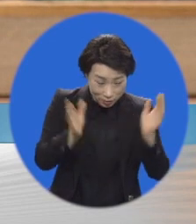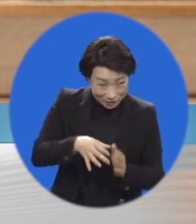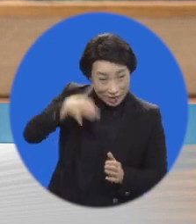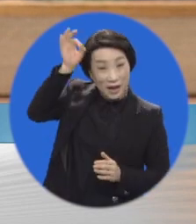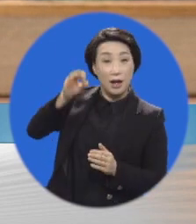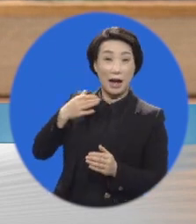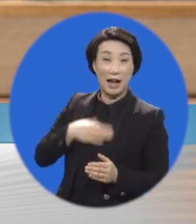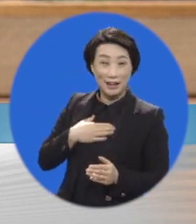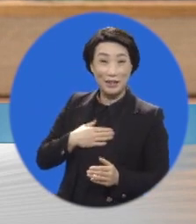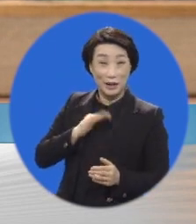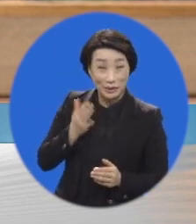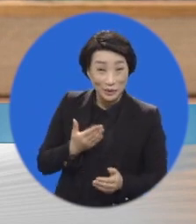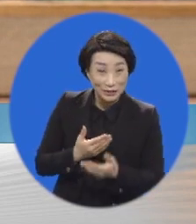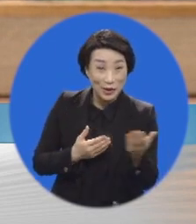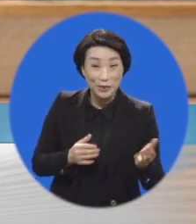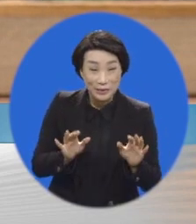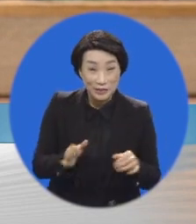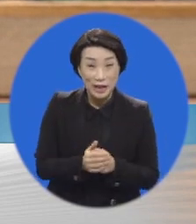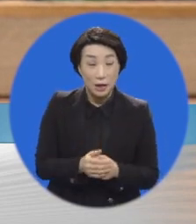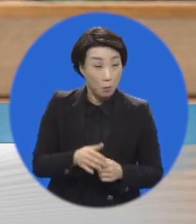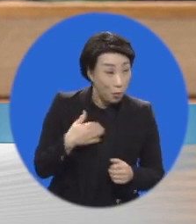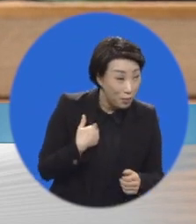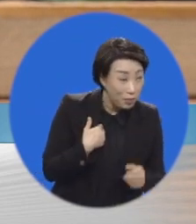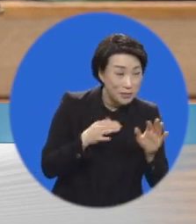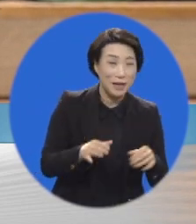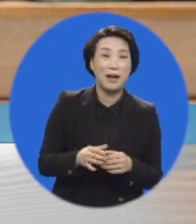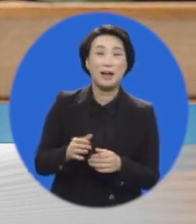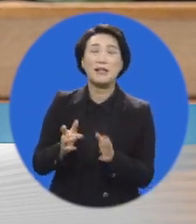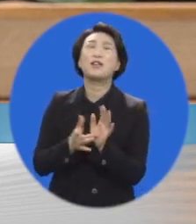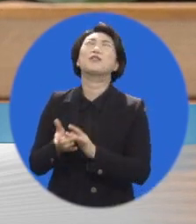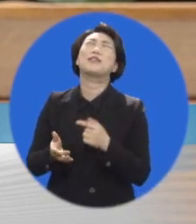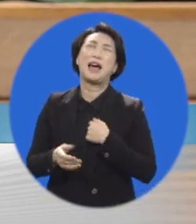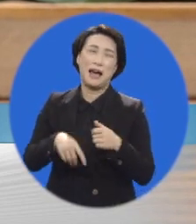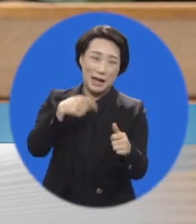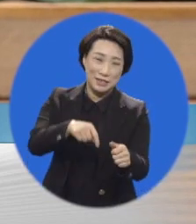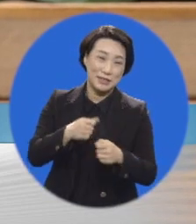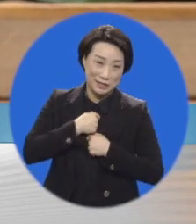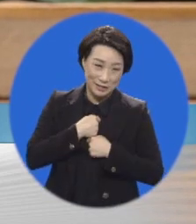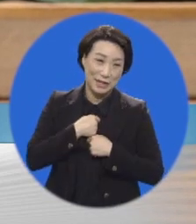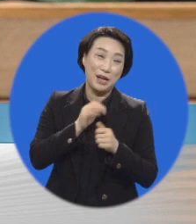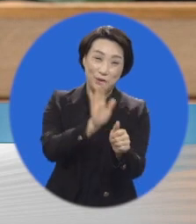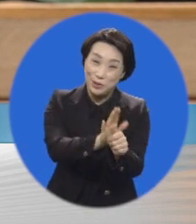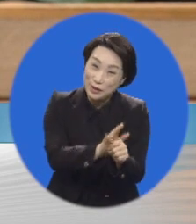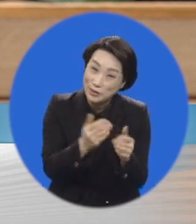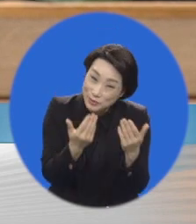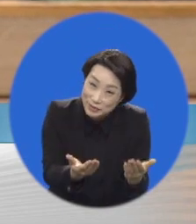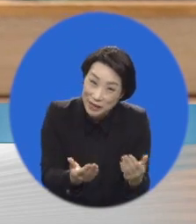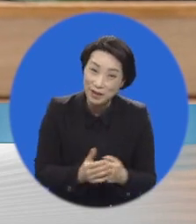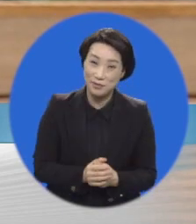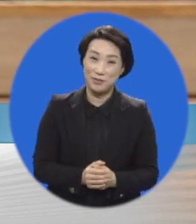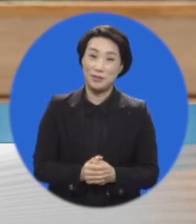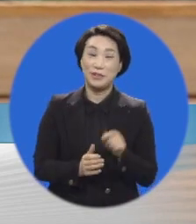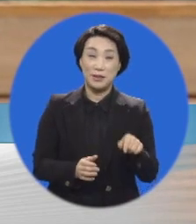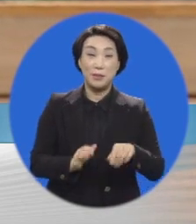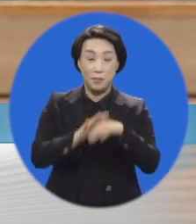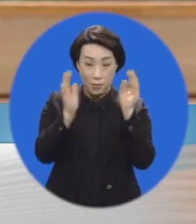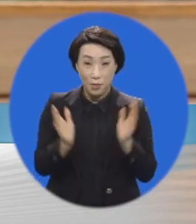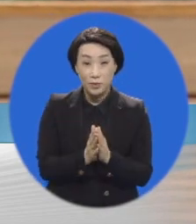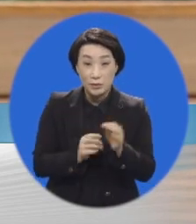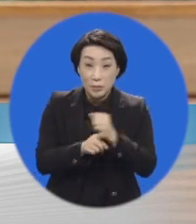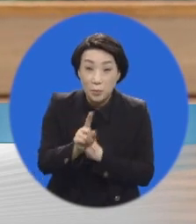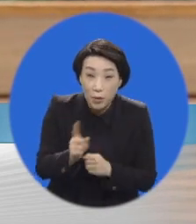생각나서 알게 될 것이고 네가 모르는 것은 내가 가르쳐 지킬 것이다. 근데 이것은